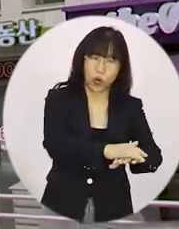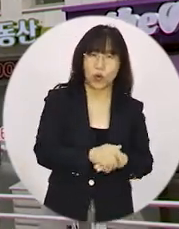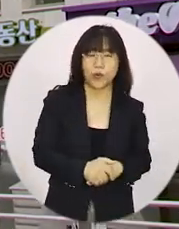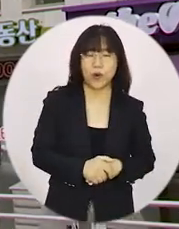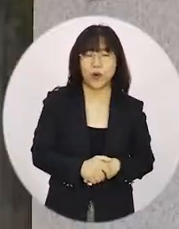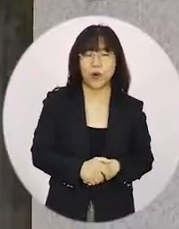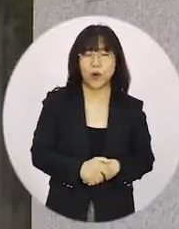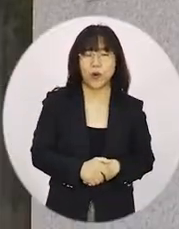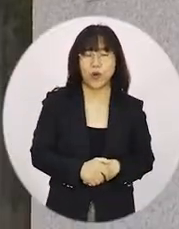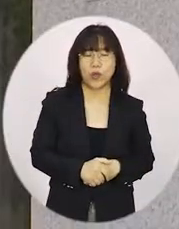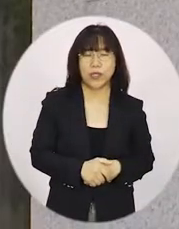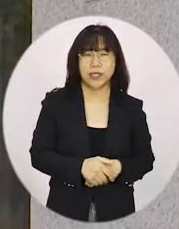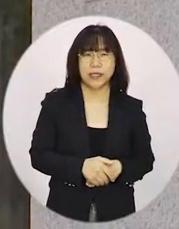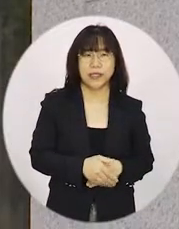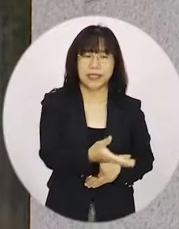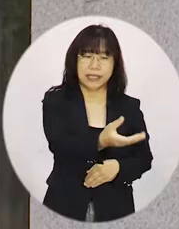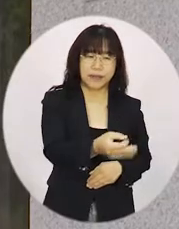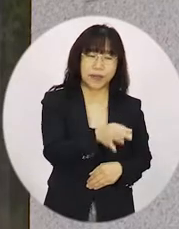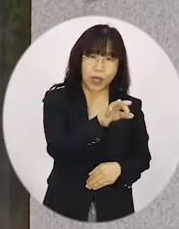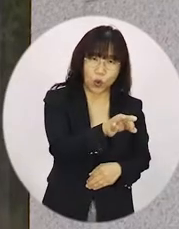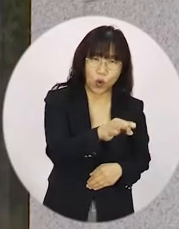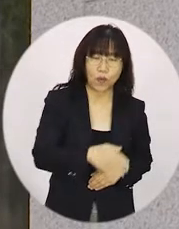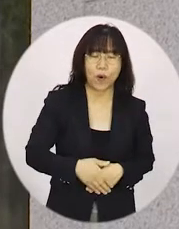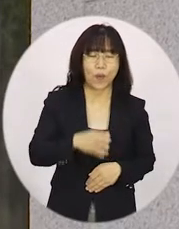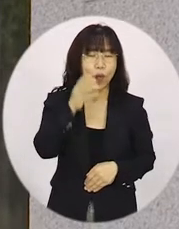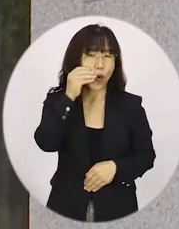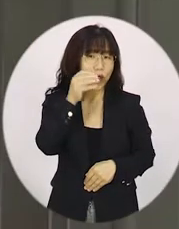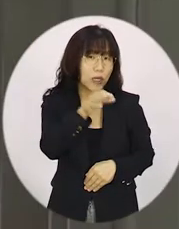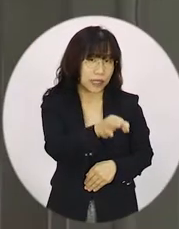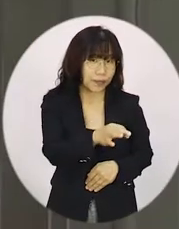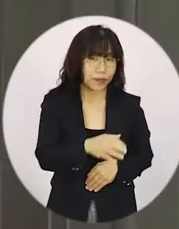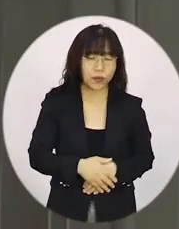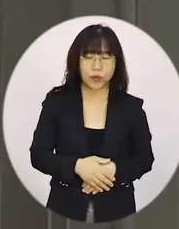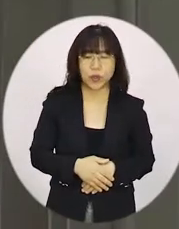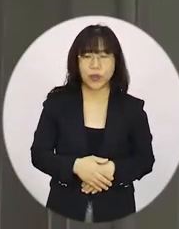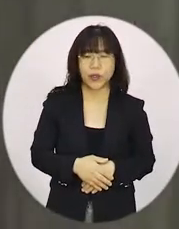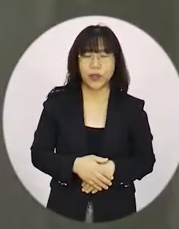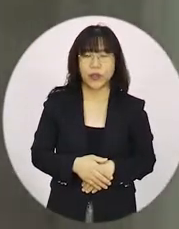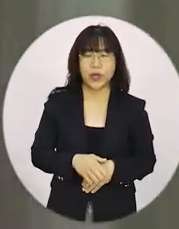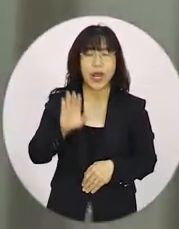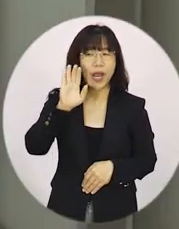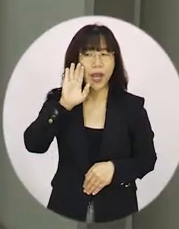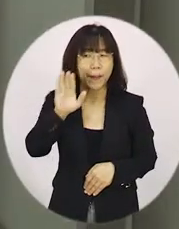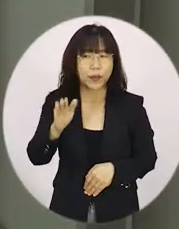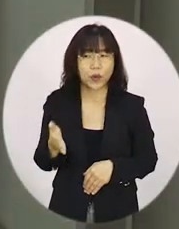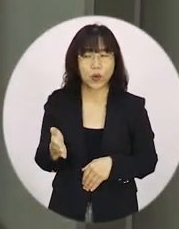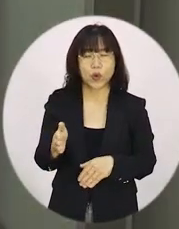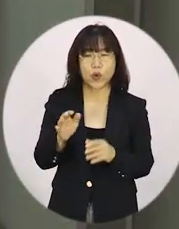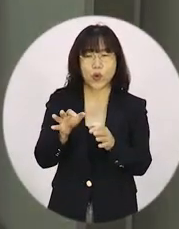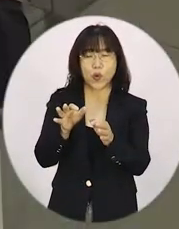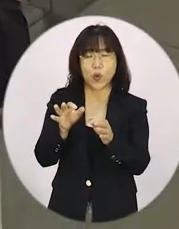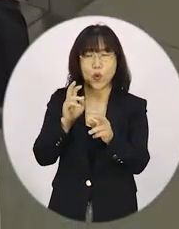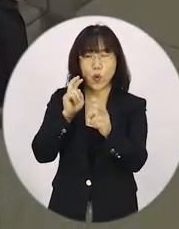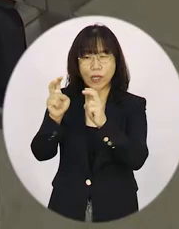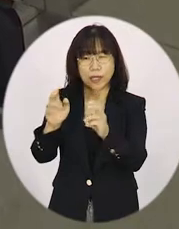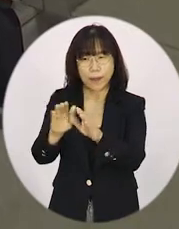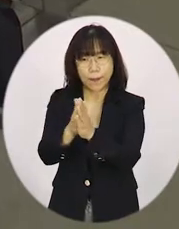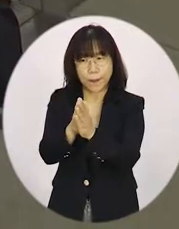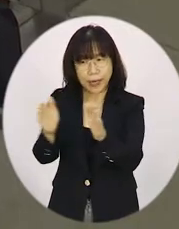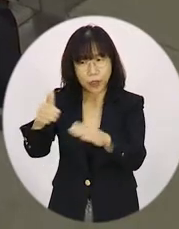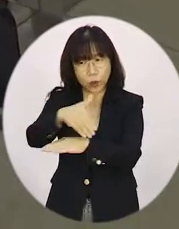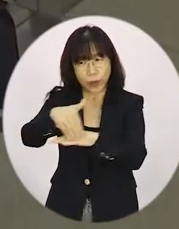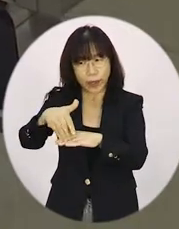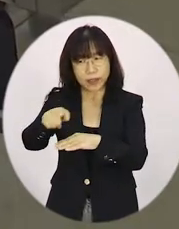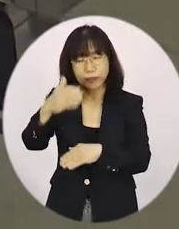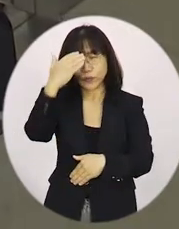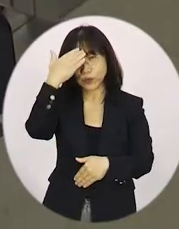사회적 경제기업은 동일 금액대 임대료와 보증금을 예비창업자는 무료로 사용할 수 있습니다.